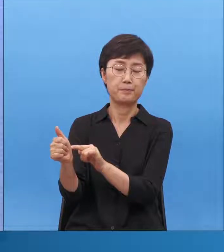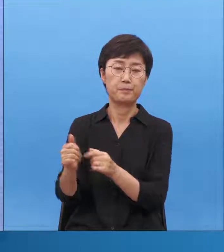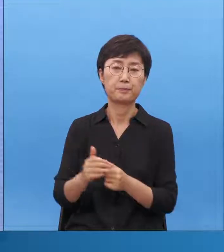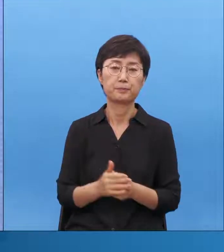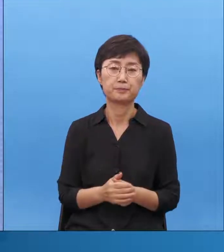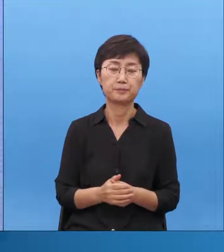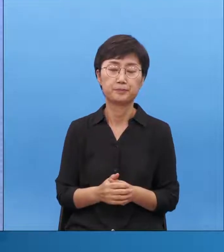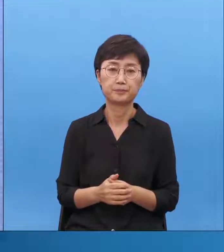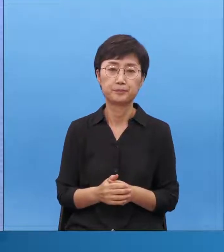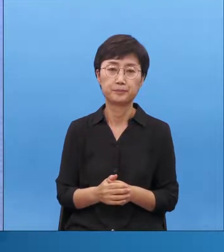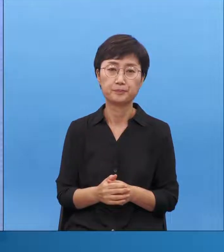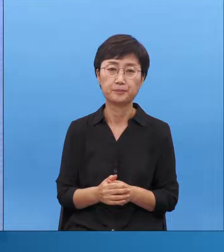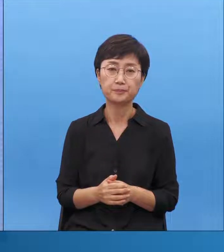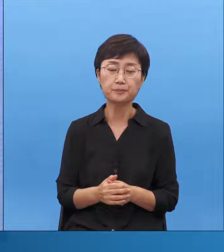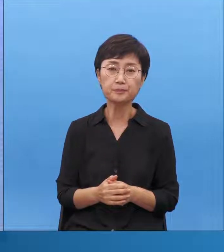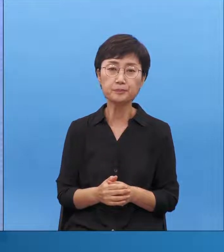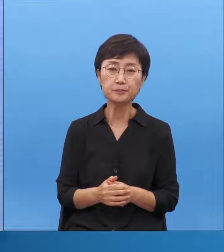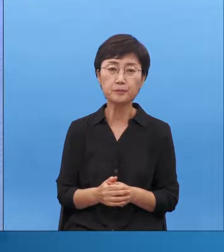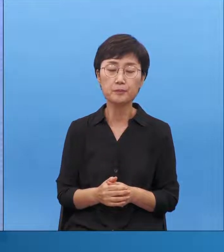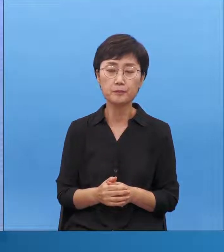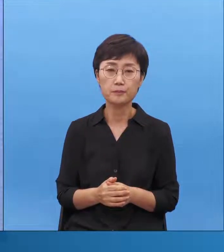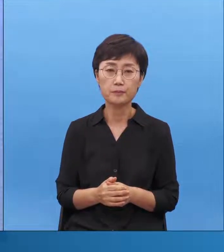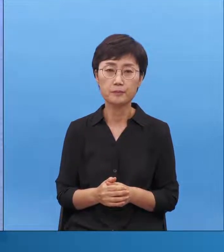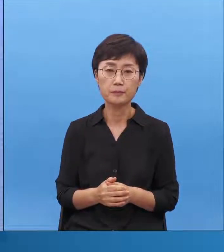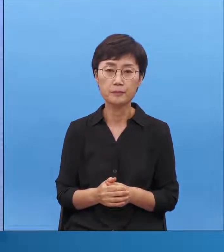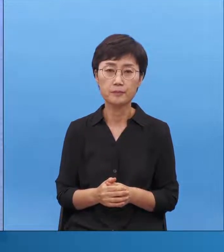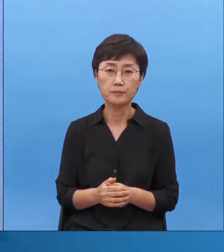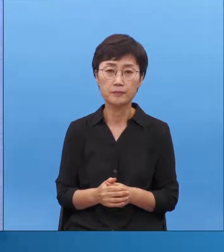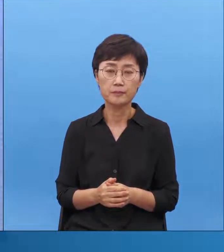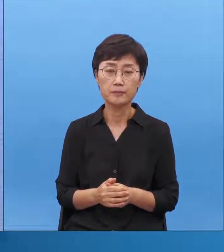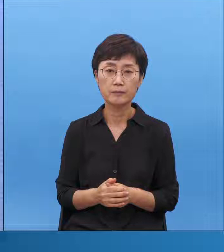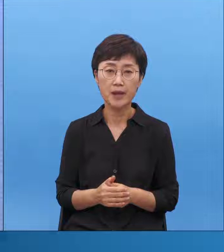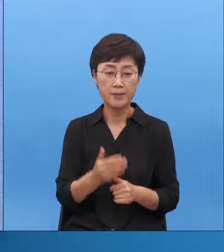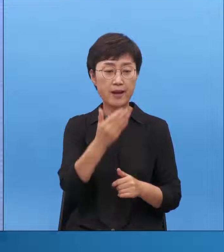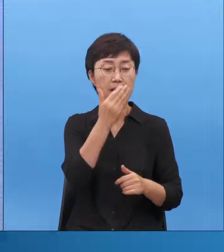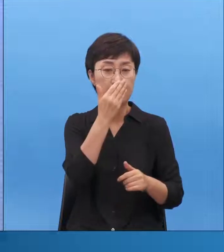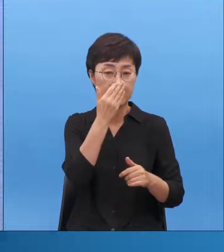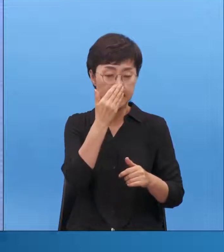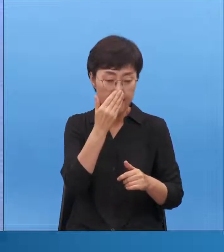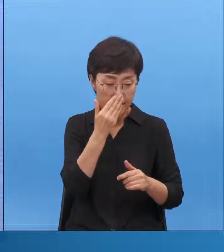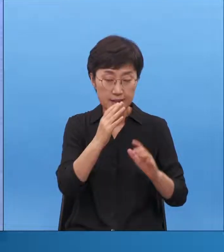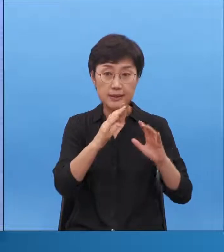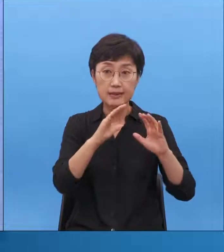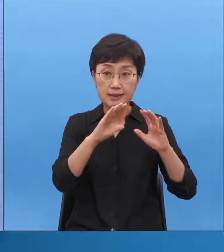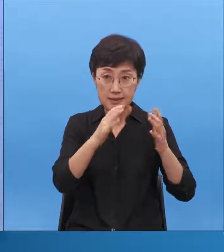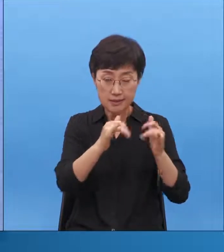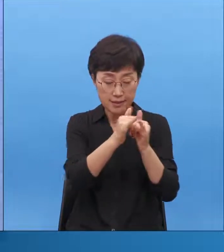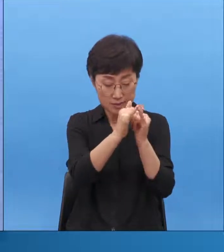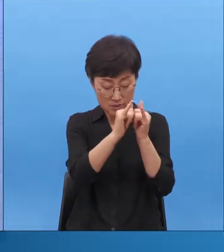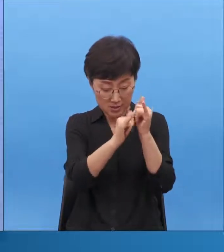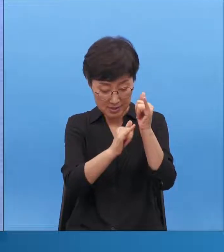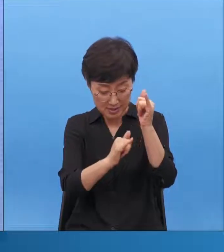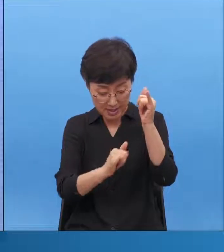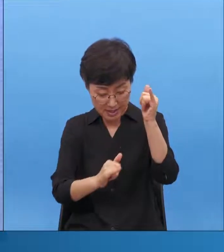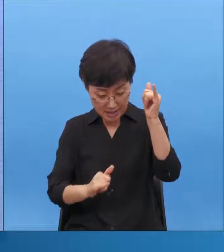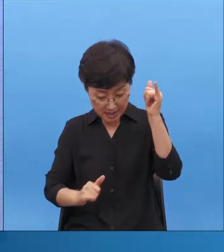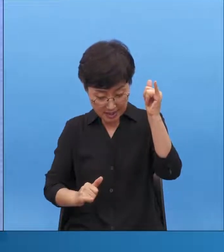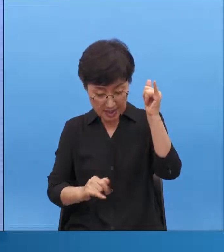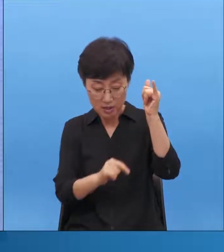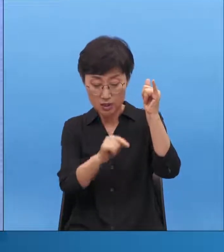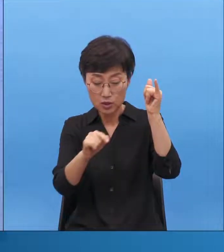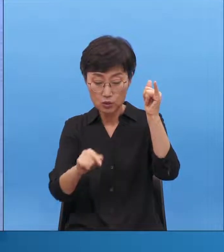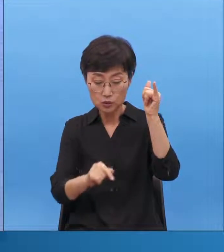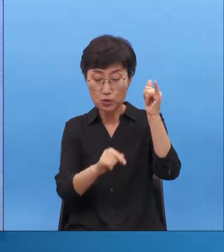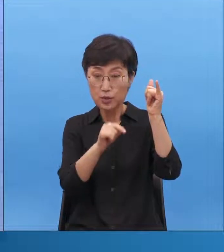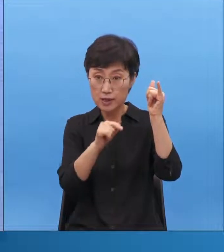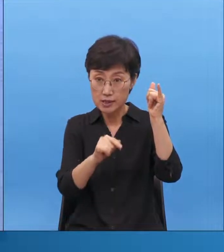사실상 이스라엘 나라에 가장 올바른 성전이 시작된 겁니다. And so in some sense, in all of history,